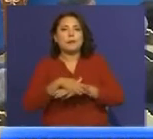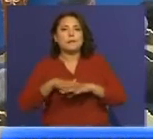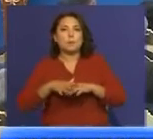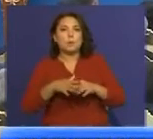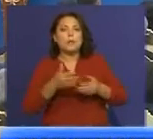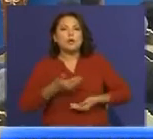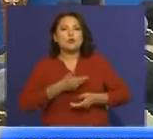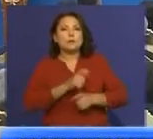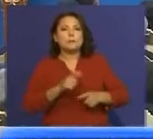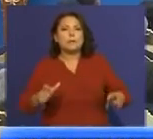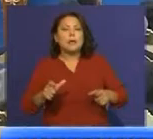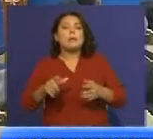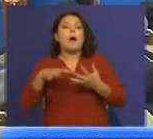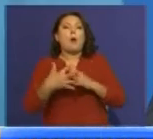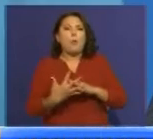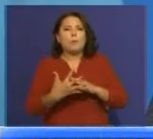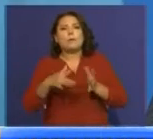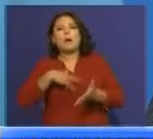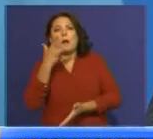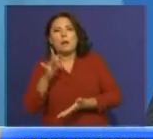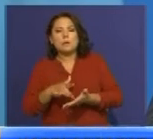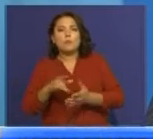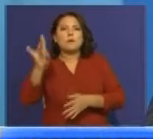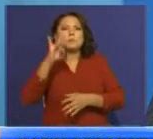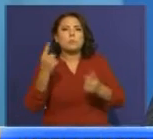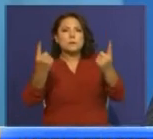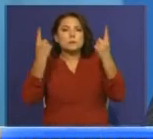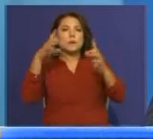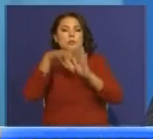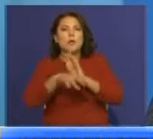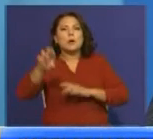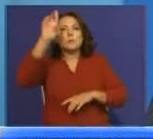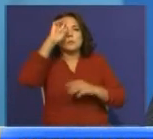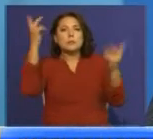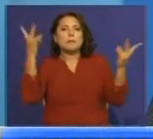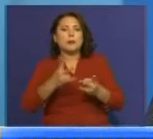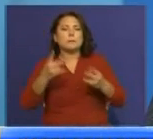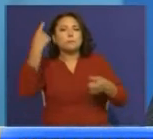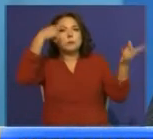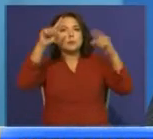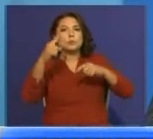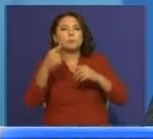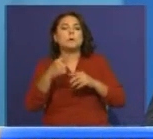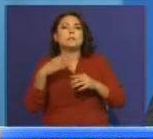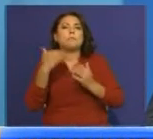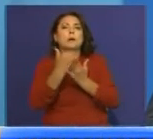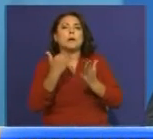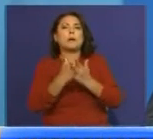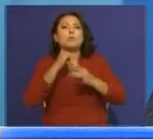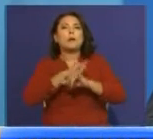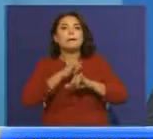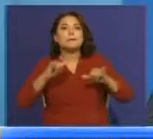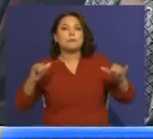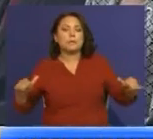пунктов от опорных сел до городов республиканского значения. Правительству необходимо разработать прагматичную программу